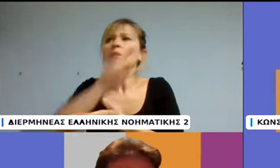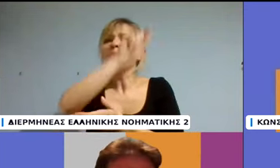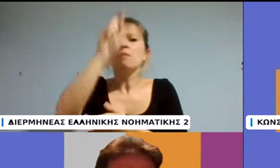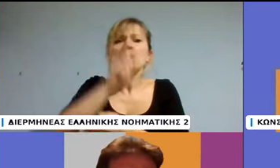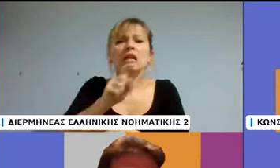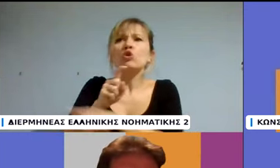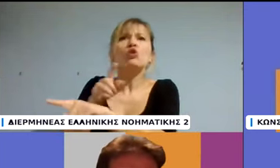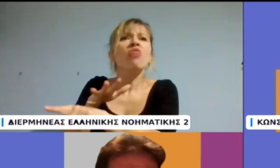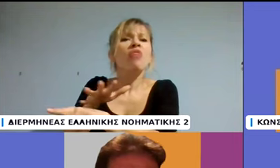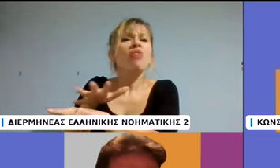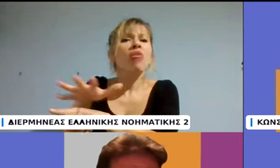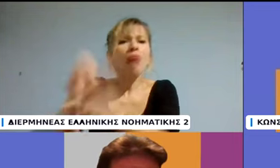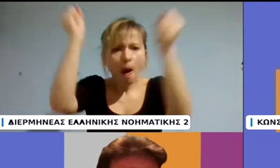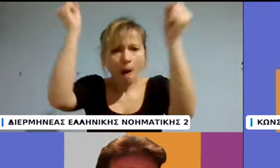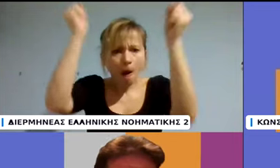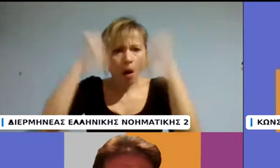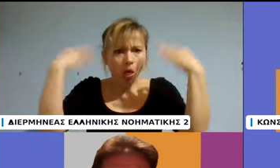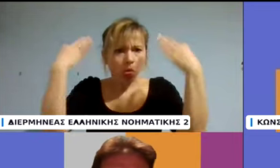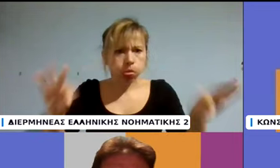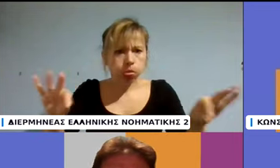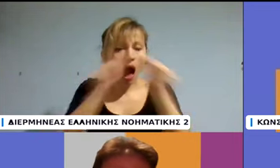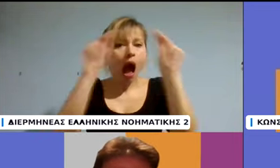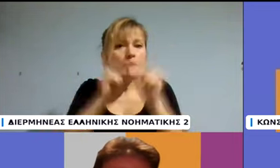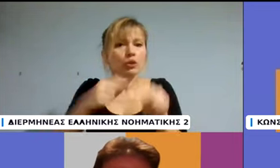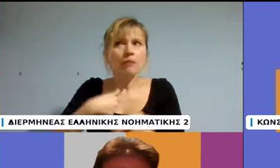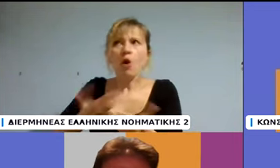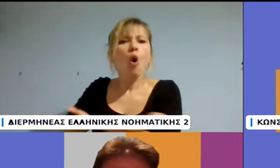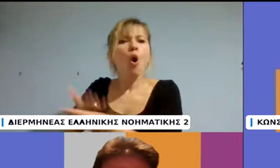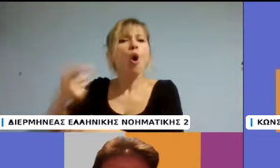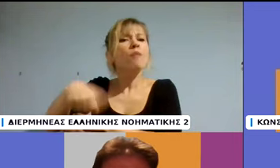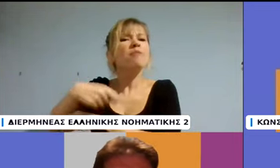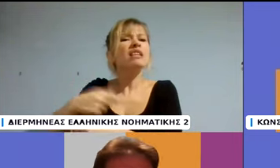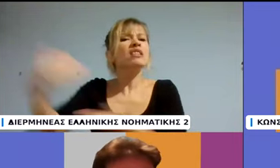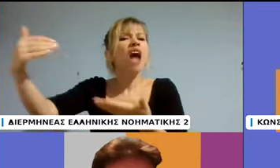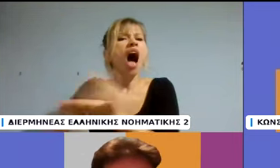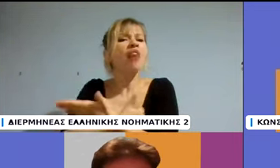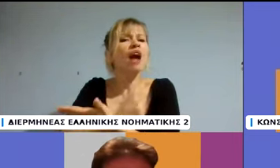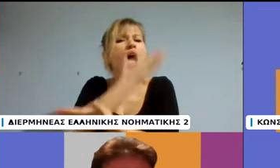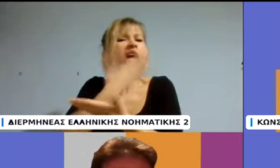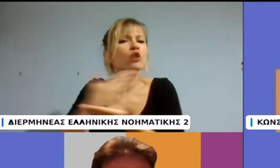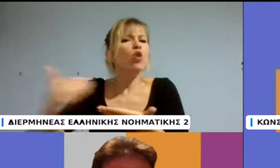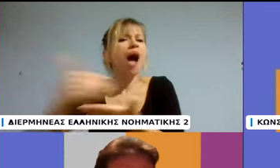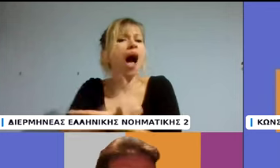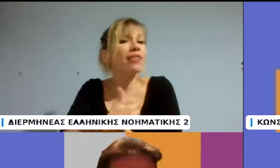όλη διαδικασία να μην καταλήξει πουθενά. Επίσης, το πρόβλημα, όπως είπε